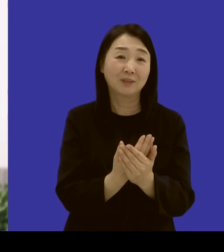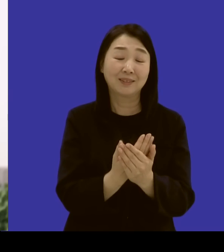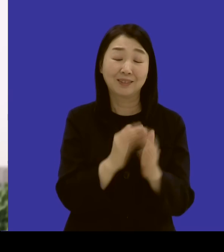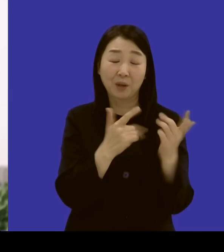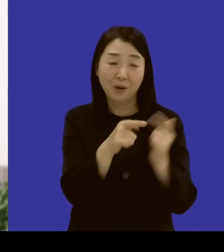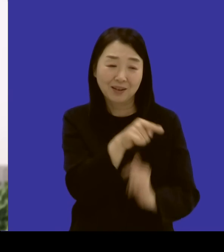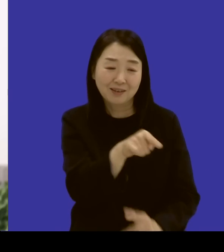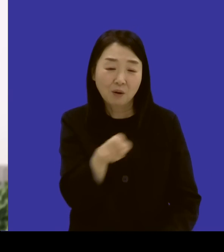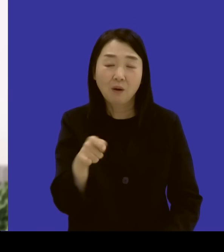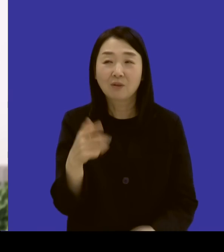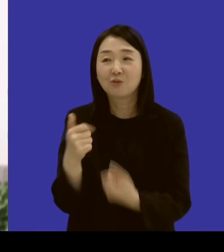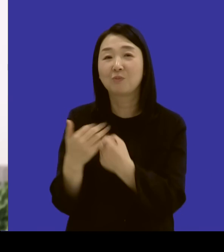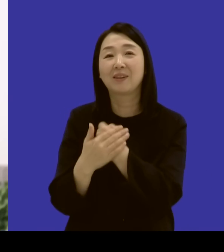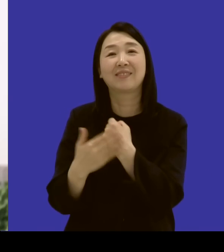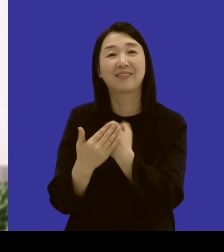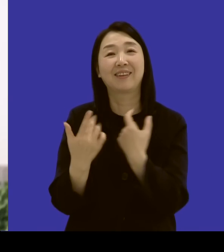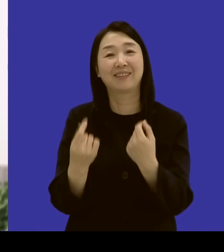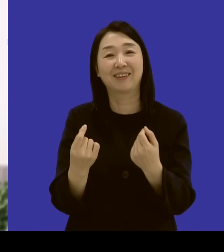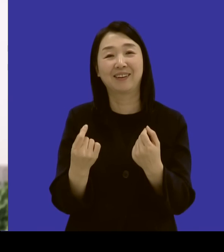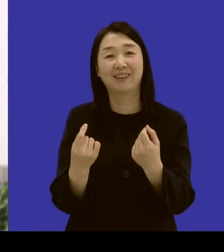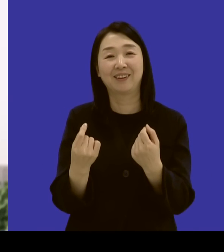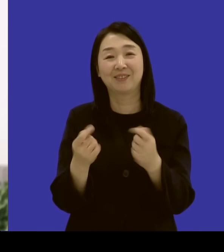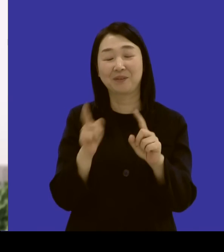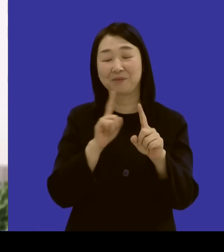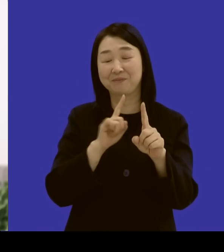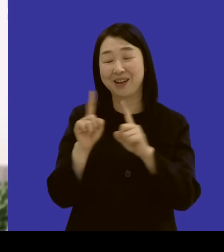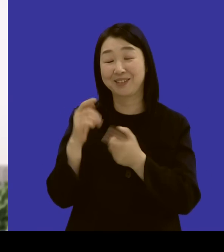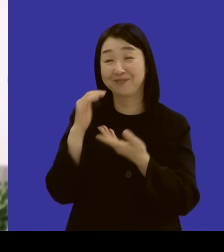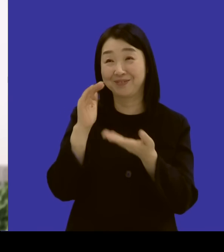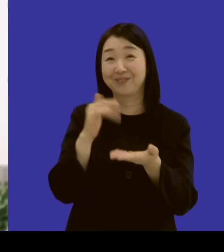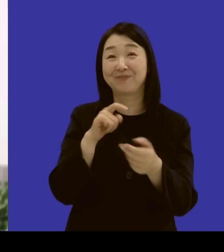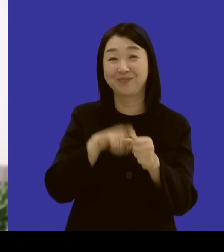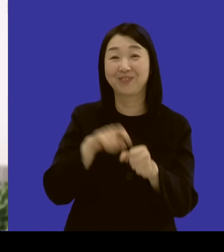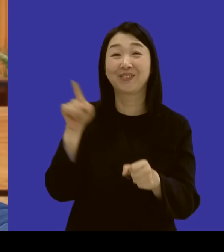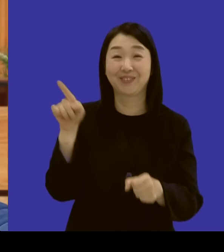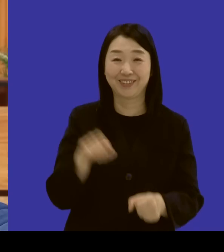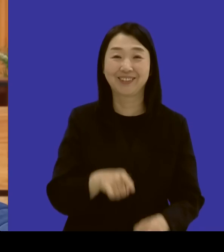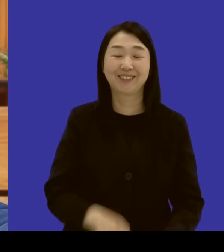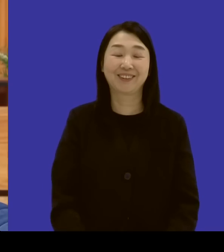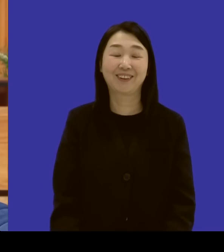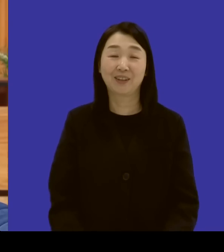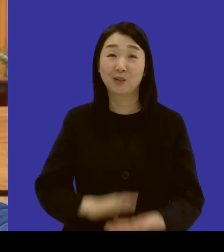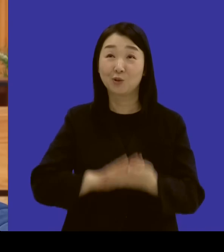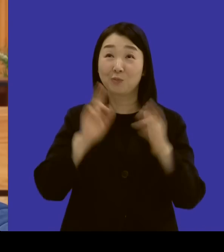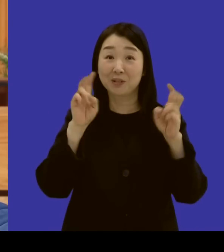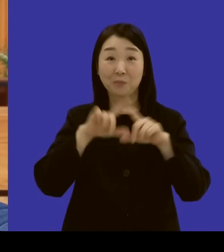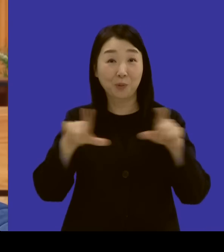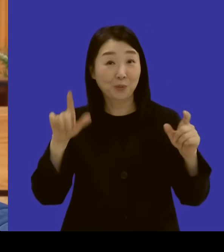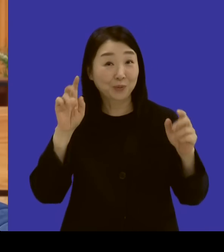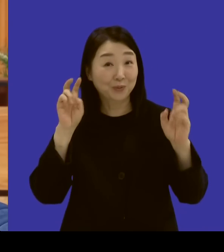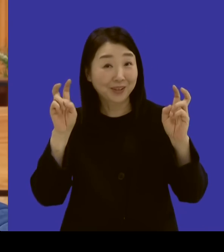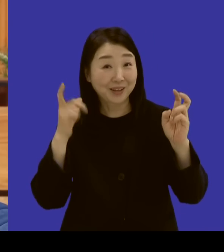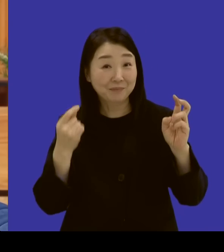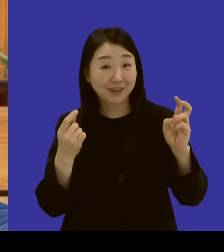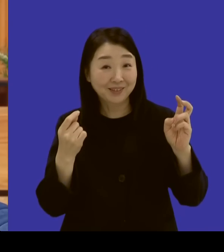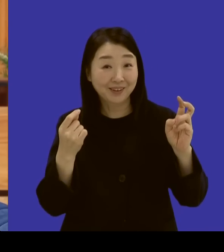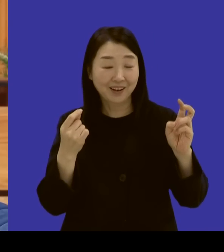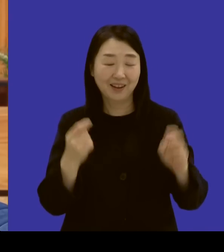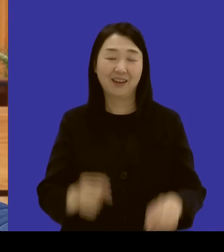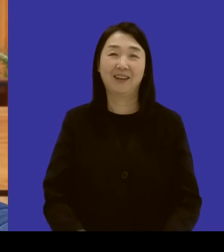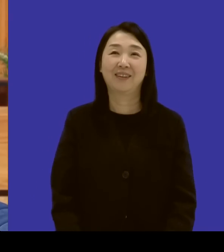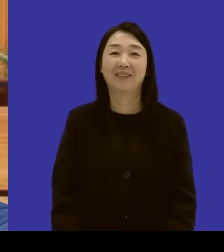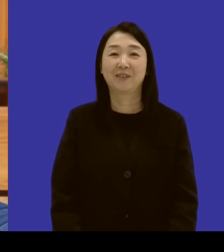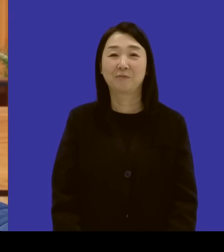은혜다. 예. 그것을 저는 너무 말씀을 드리려고 네, 나왔어요. 네. 출판사가 일반 출판사였나 봐요. 크리스찬.